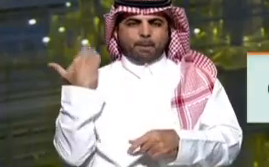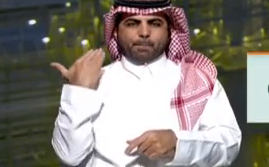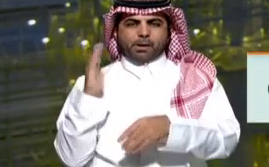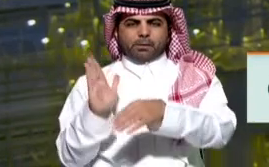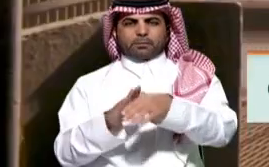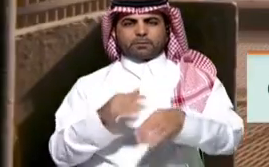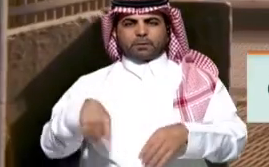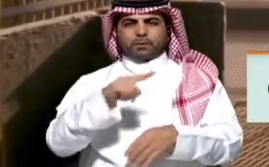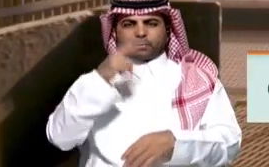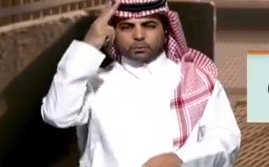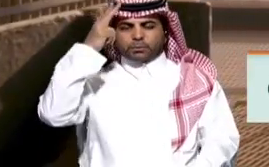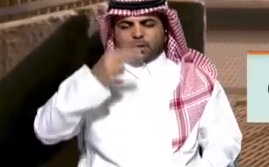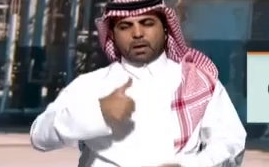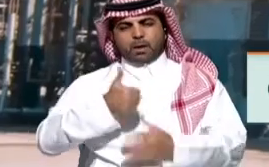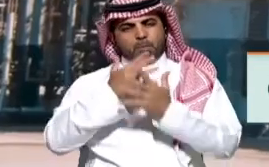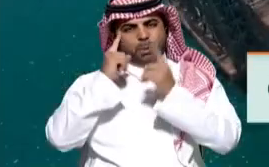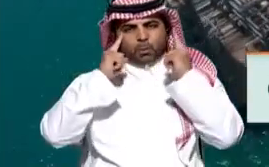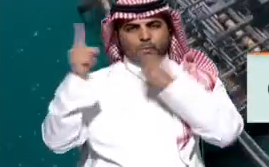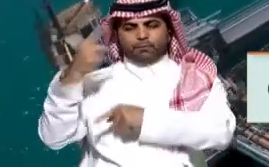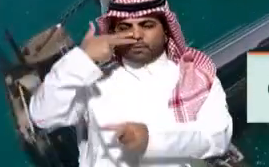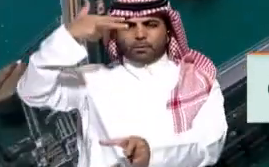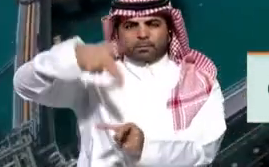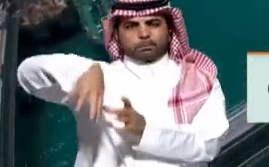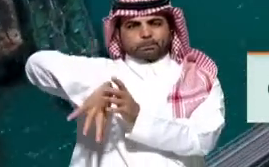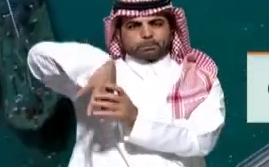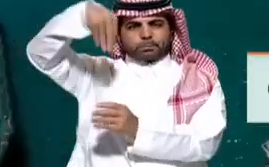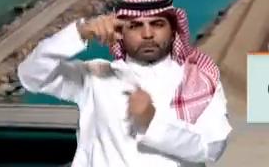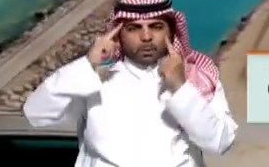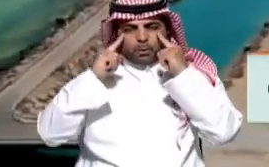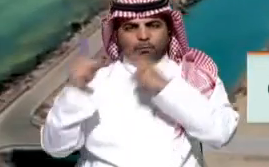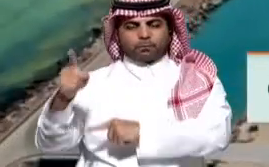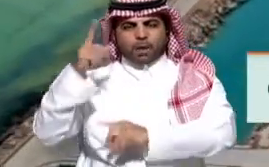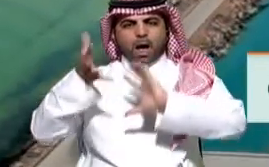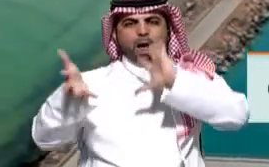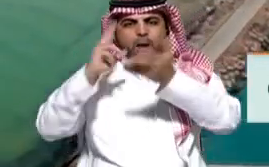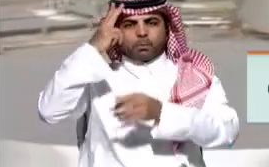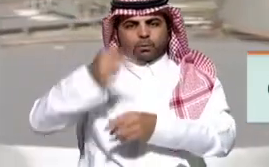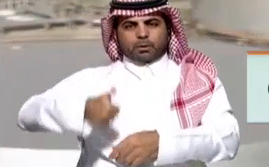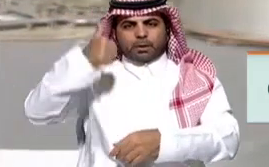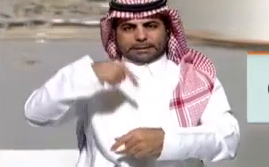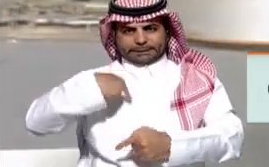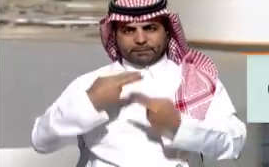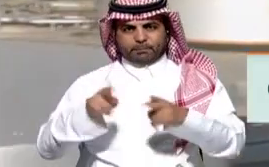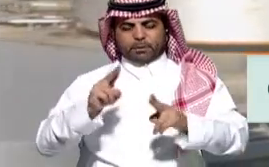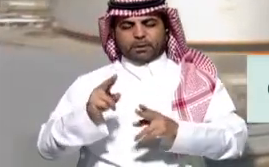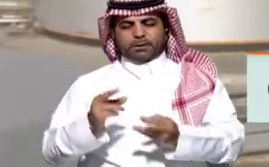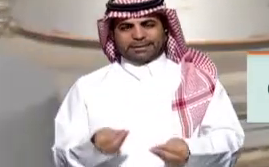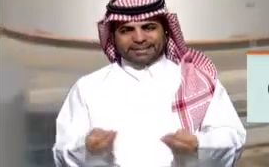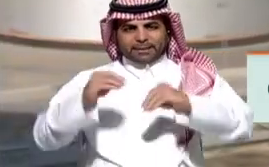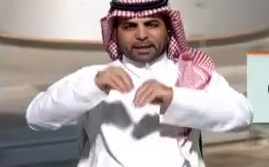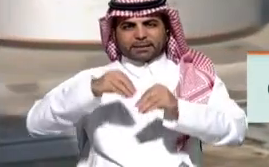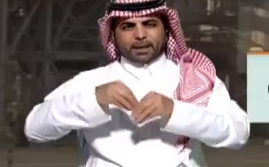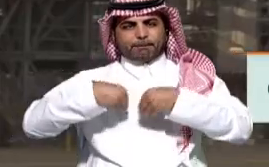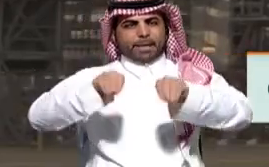سابق إن المملكة أكبر مصدر للنفط في العالم، تعتزم زيادة صادراتها من النفط